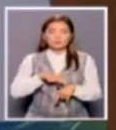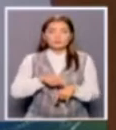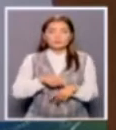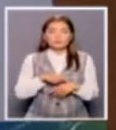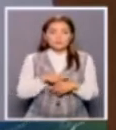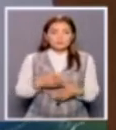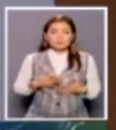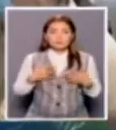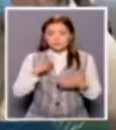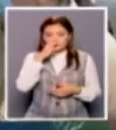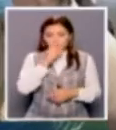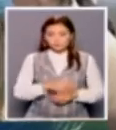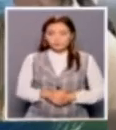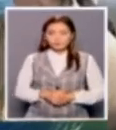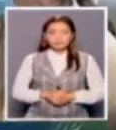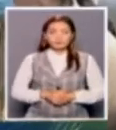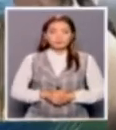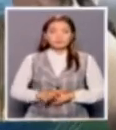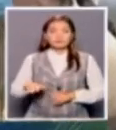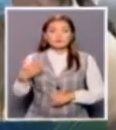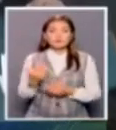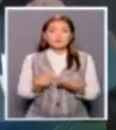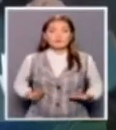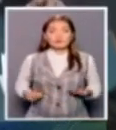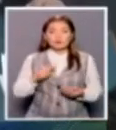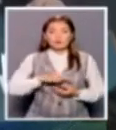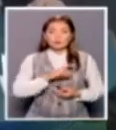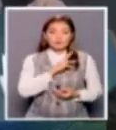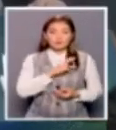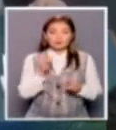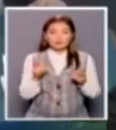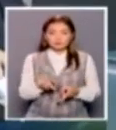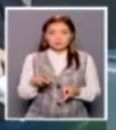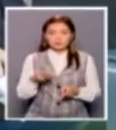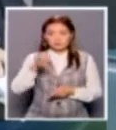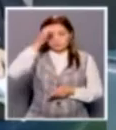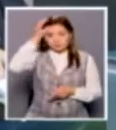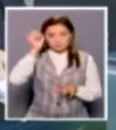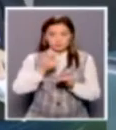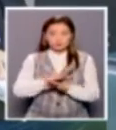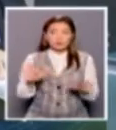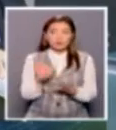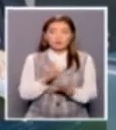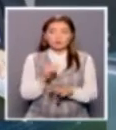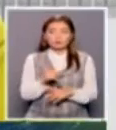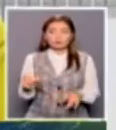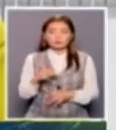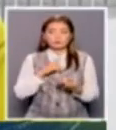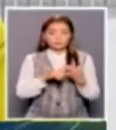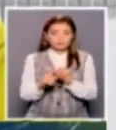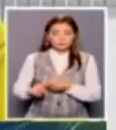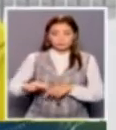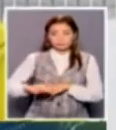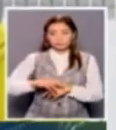кернеп жаныңды баурайды. Дүниеге ынтызарлығыңды тірілтіп, өмірге құштарлығыңды оятатын ақын жырлары табиғат пен адамды егіз ұғымға